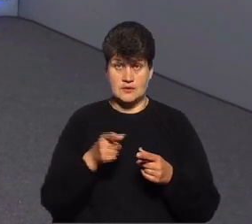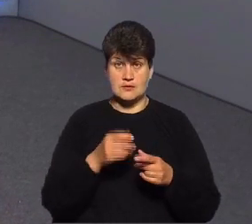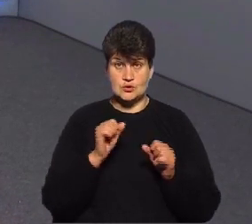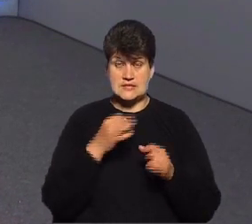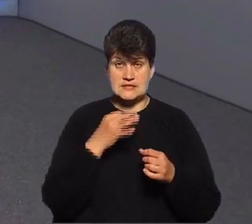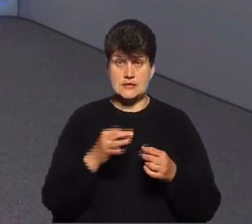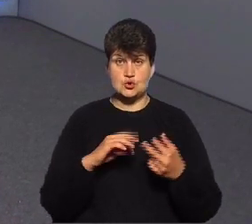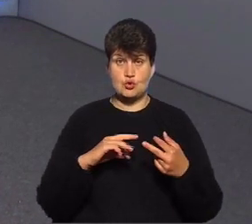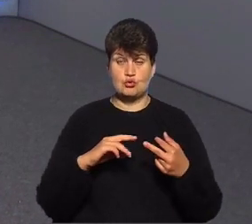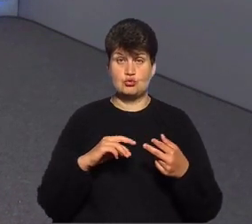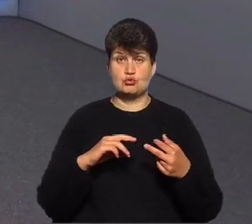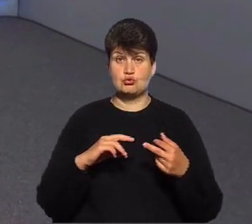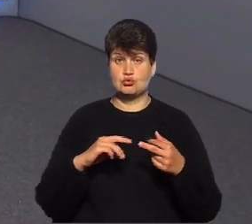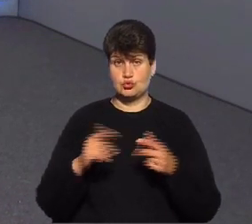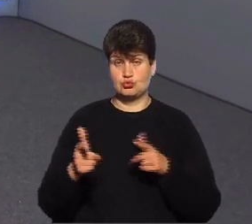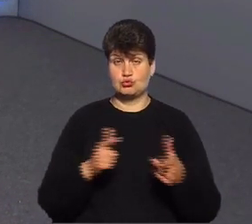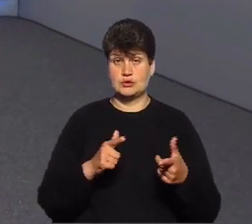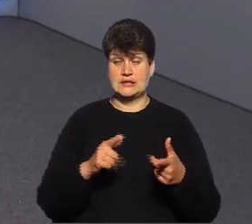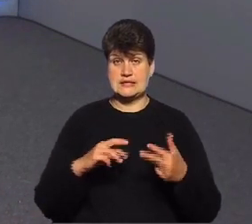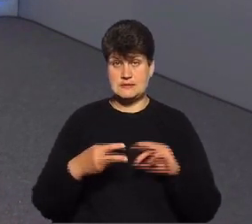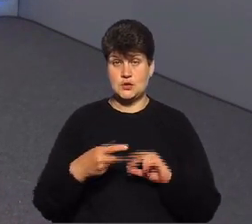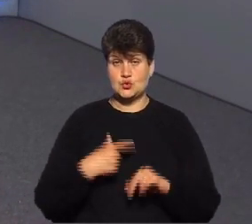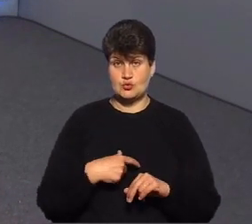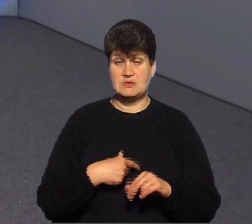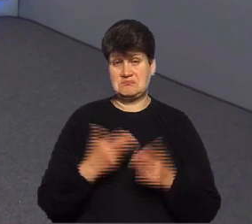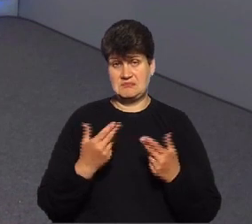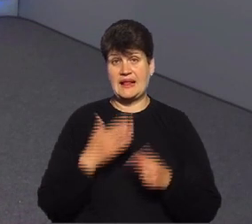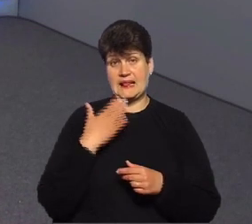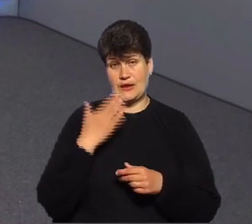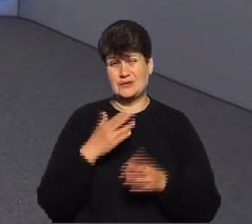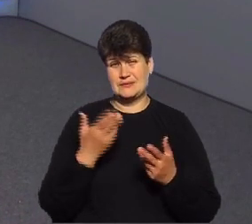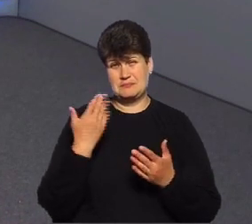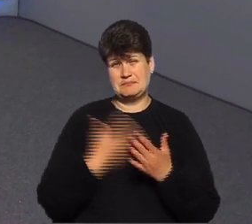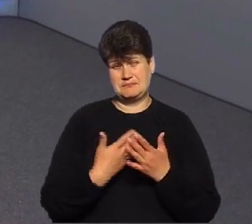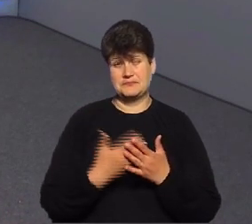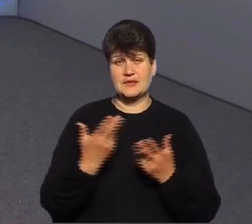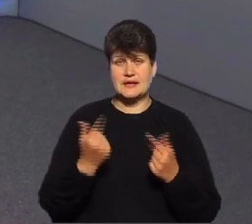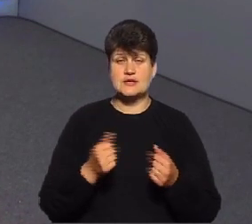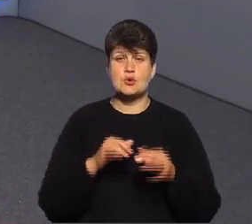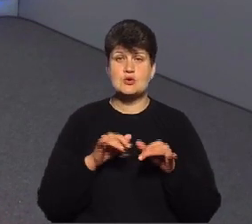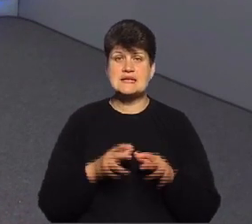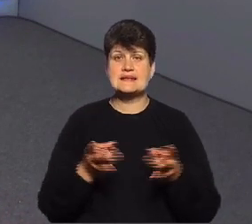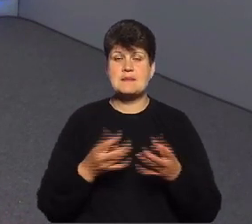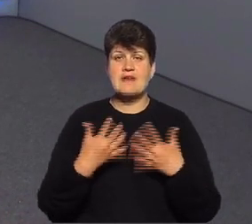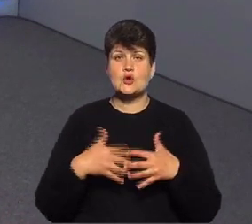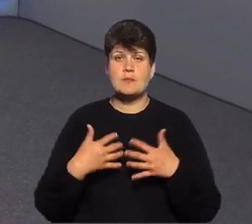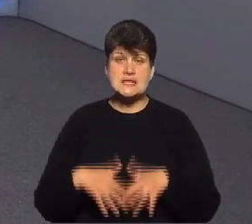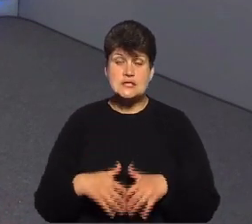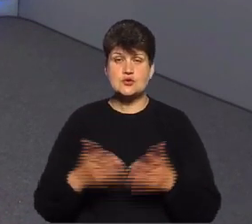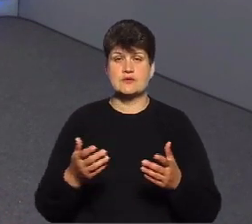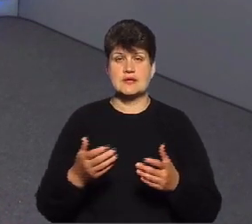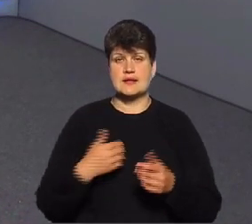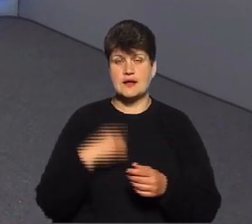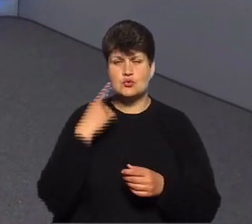Чому б ні? Я спокійно ставлюсь до того, що процеси потрібно автоматизовувати. Я думаю, що в будь-якій